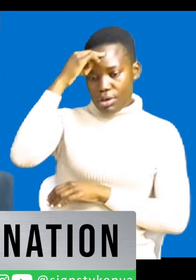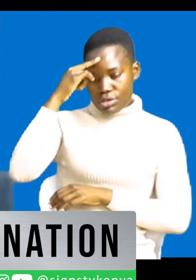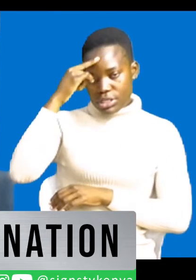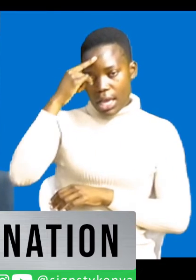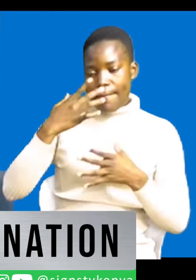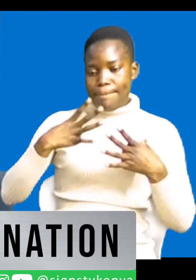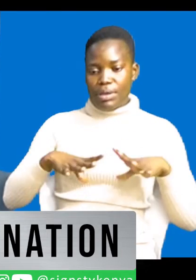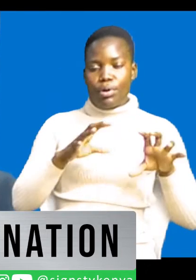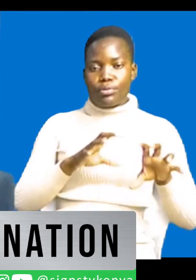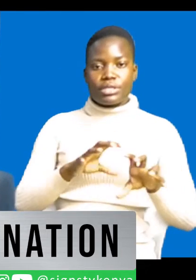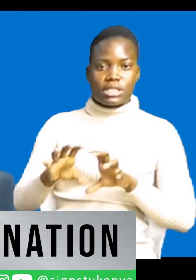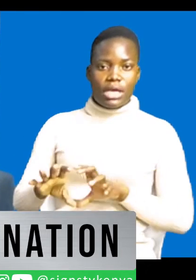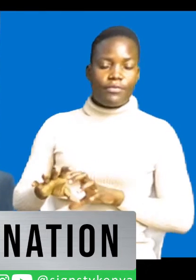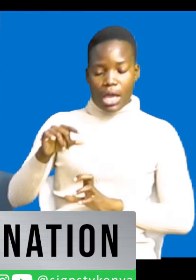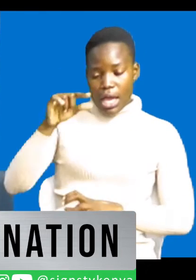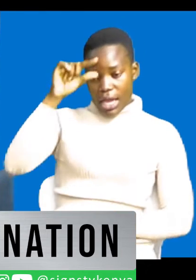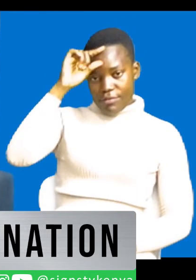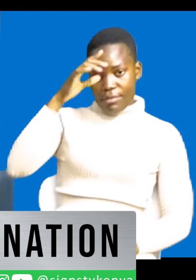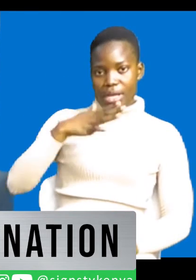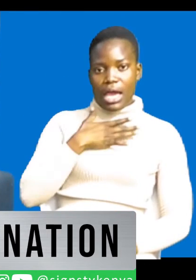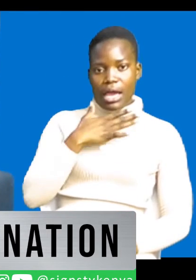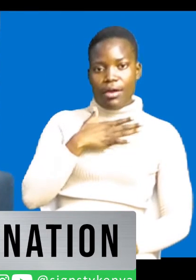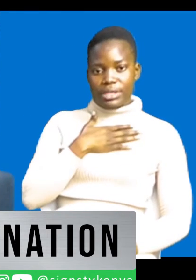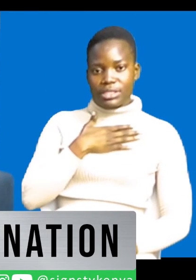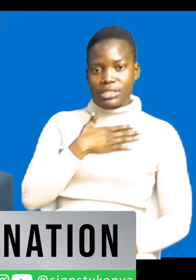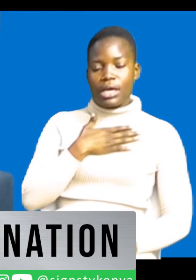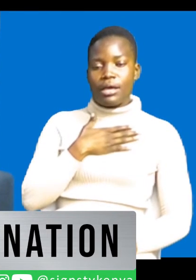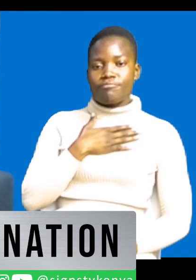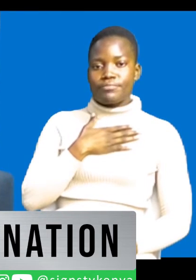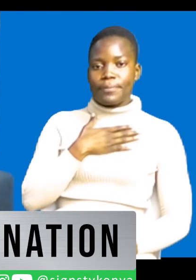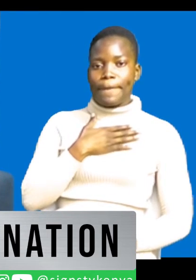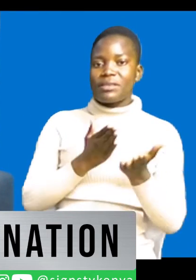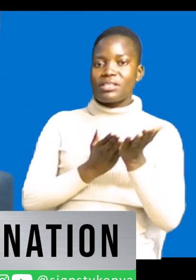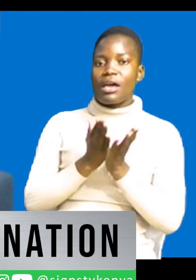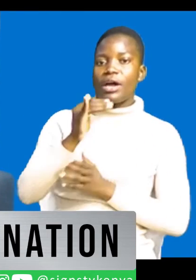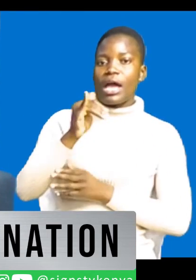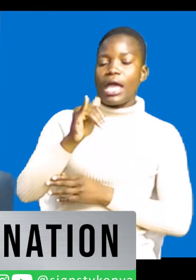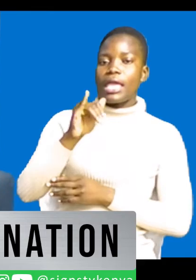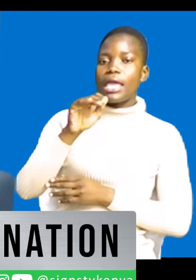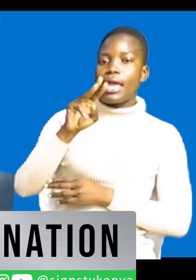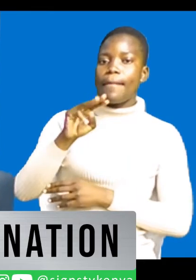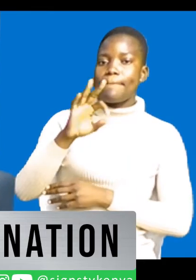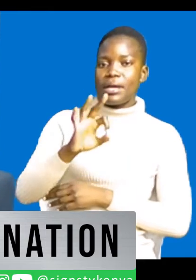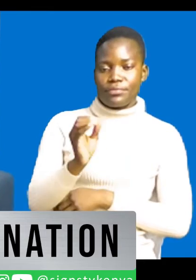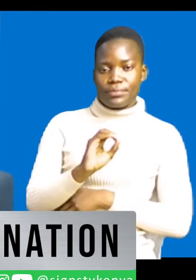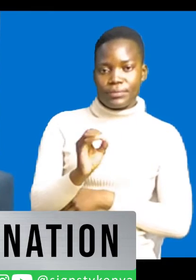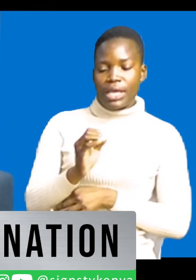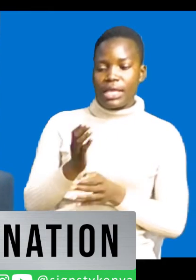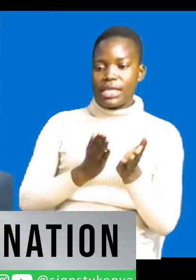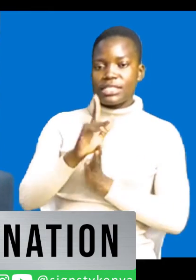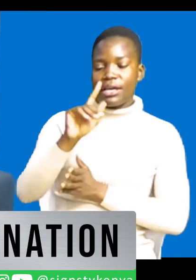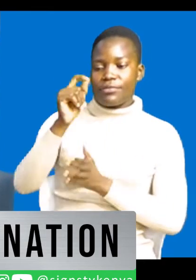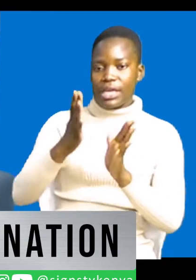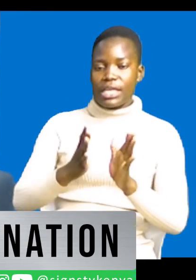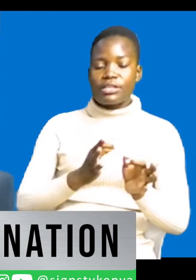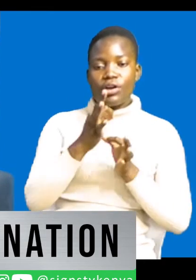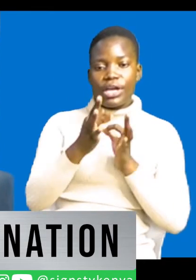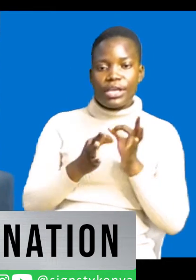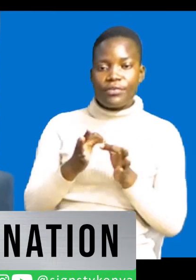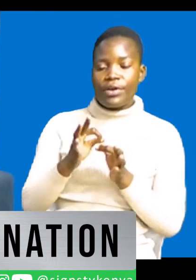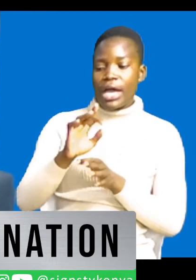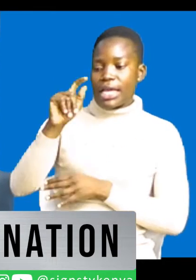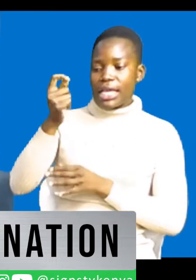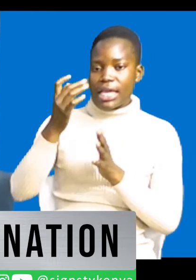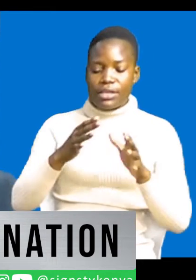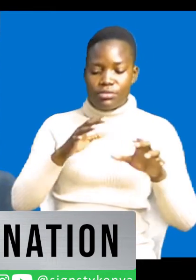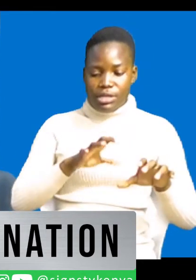Oh, now it is this government does not serve IMF. This government serves Kenyans. Kama Wakenya ndio wanasikia uchungu, basi